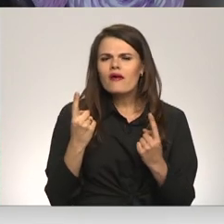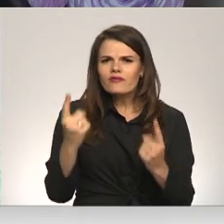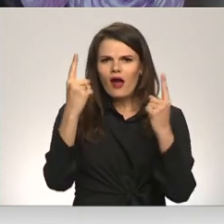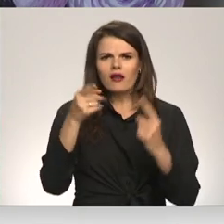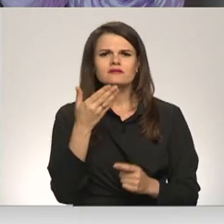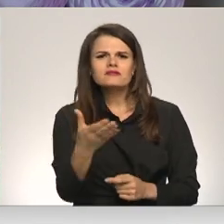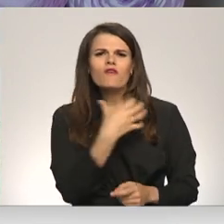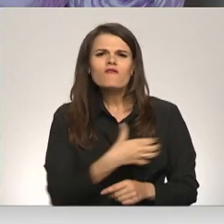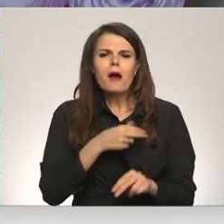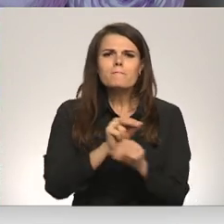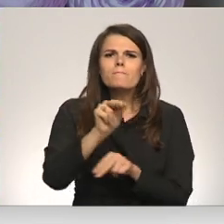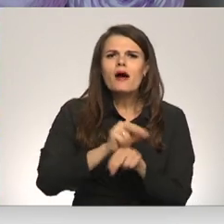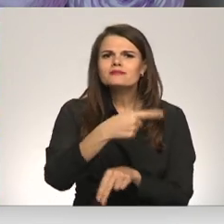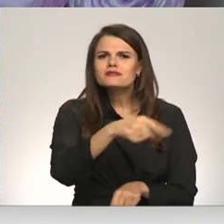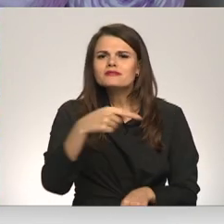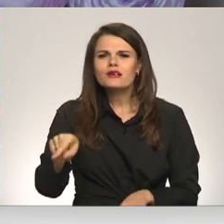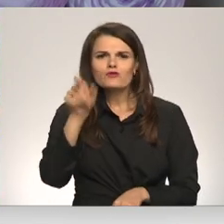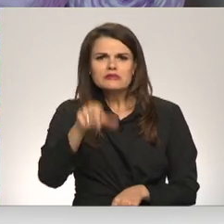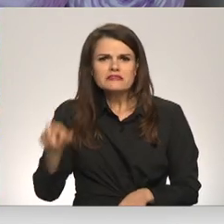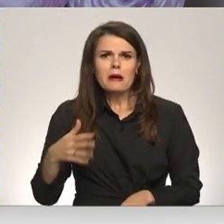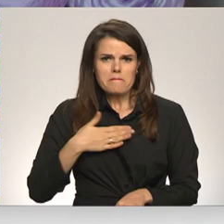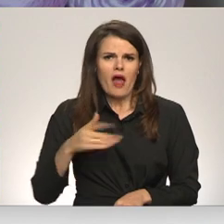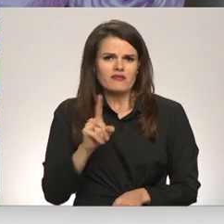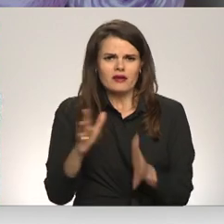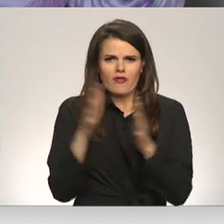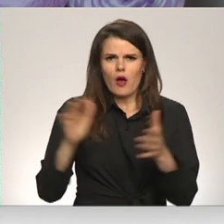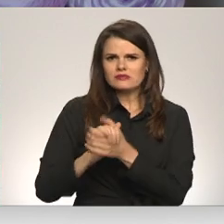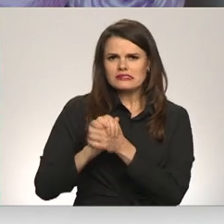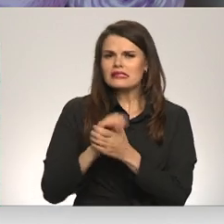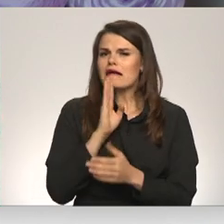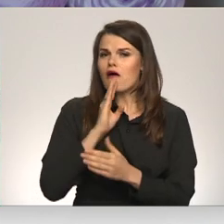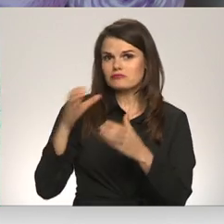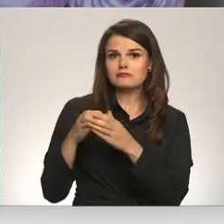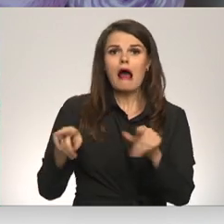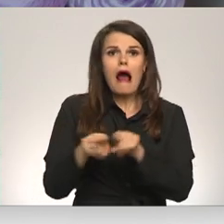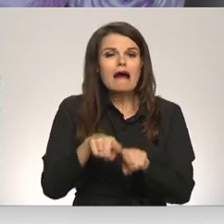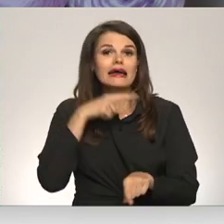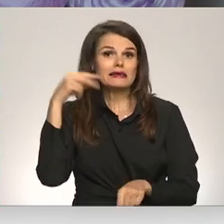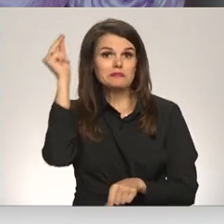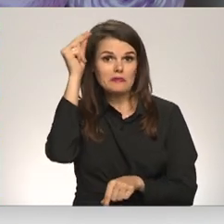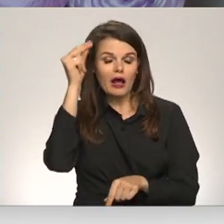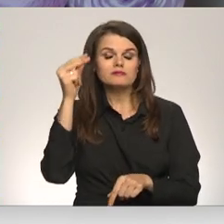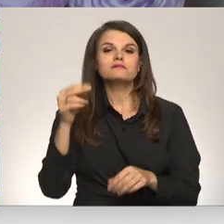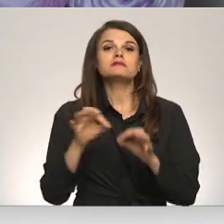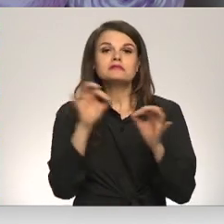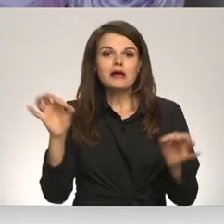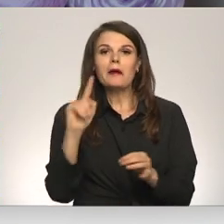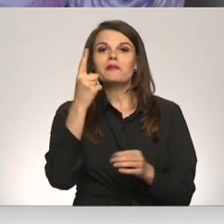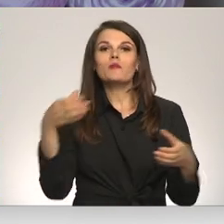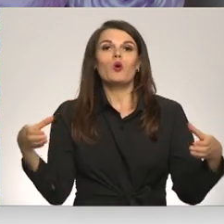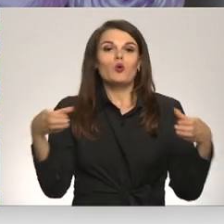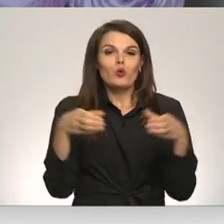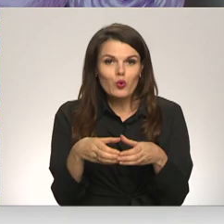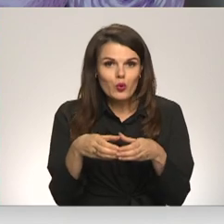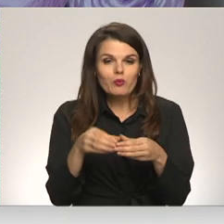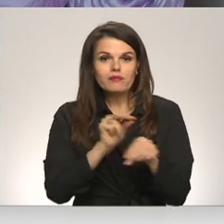citus cilvēkus, man ir ļoti daudz draudzenes, kuras arī gribētu iemācīties. Un tā mēs salasījām grupiņu